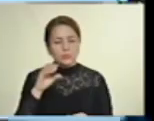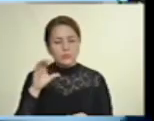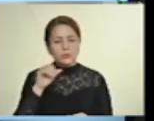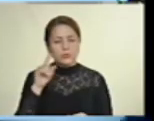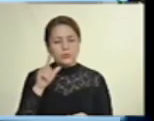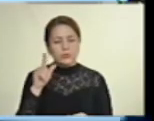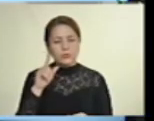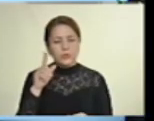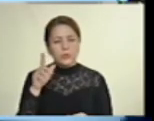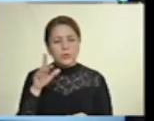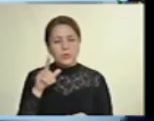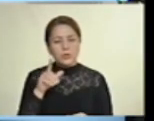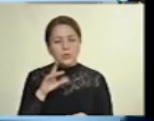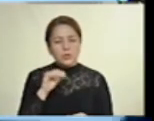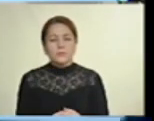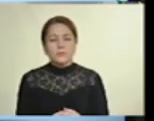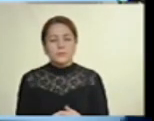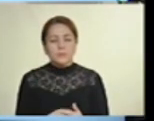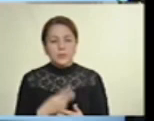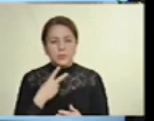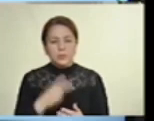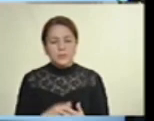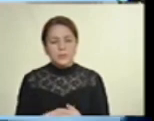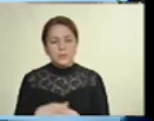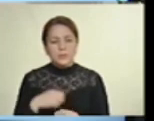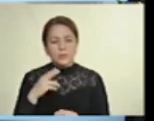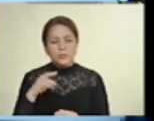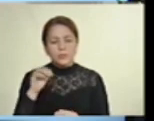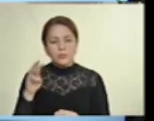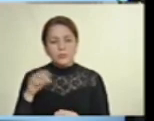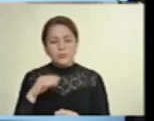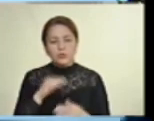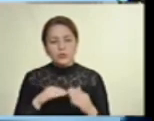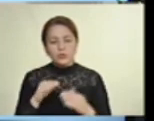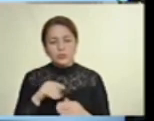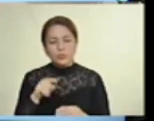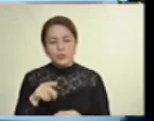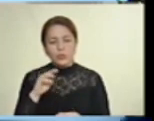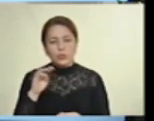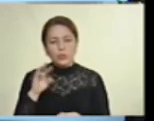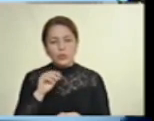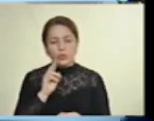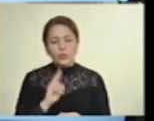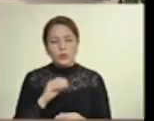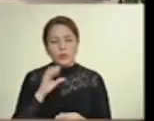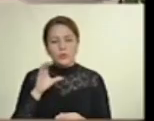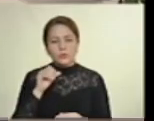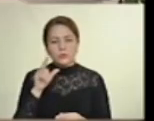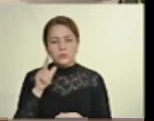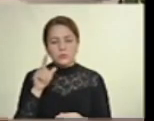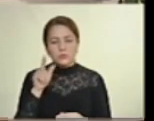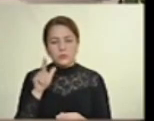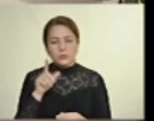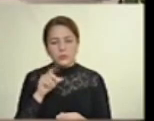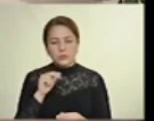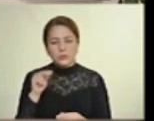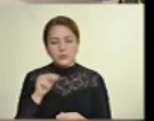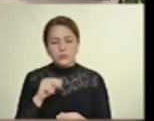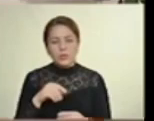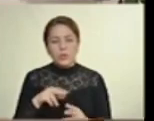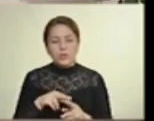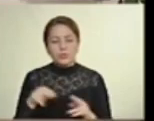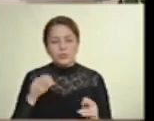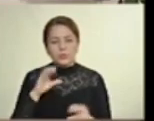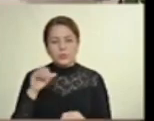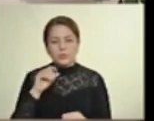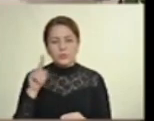muhim ahamiyat kasb etadi. Dum suzgichi bu tog' suzgichga misol bo'ladi. Xo'sh, juft suzgichlar